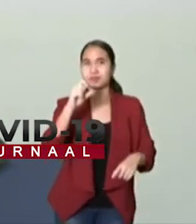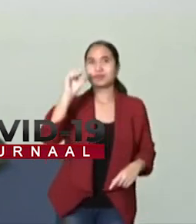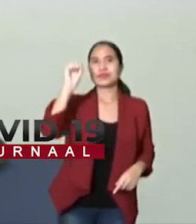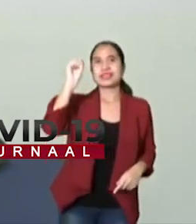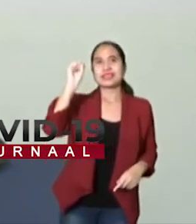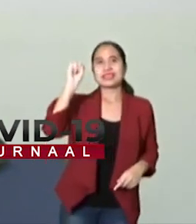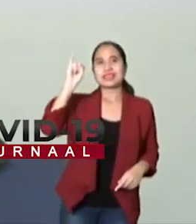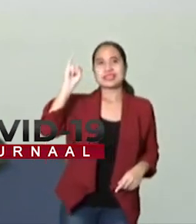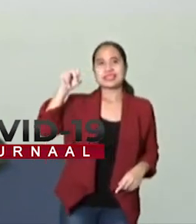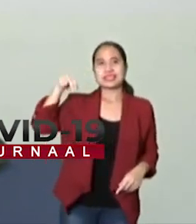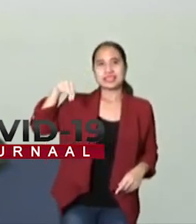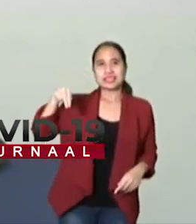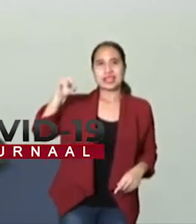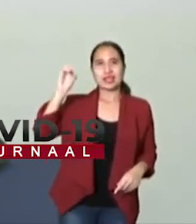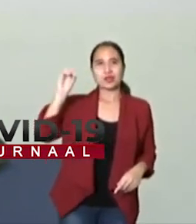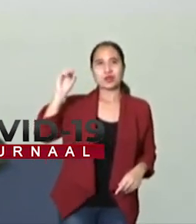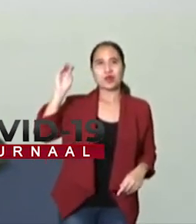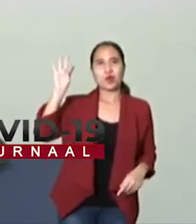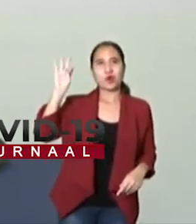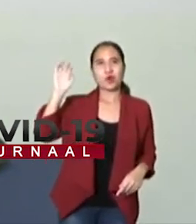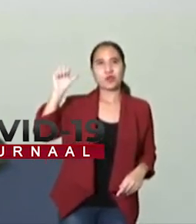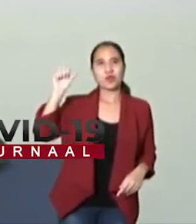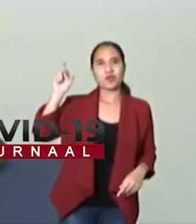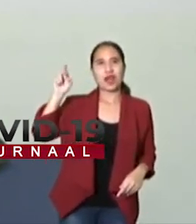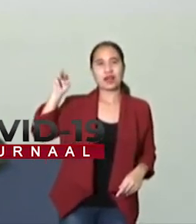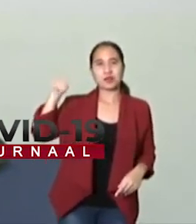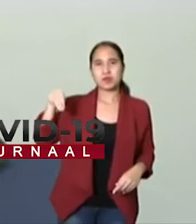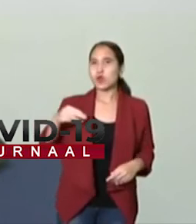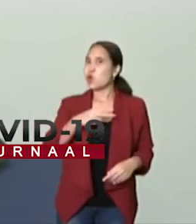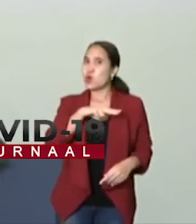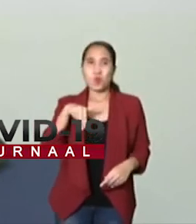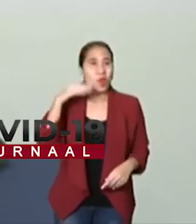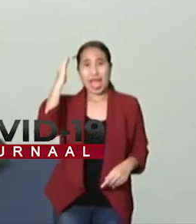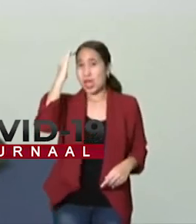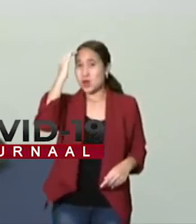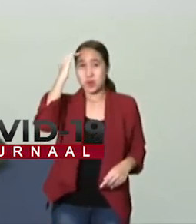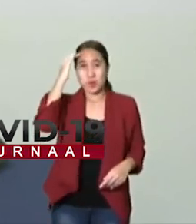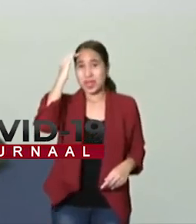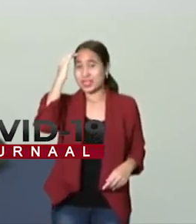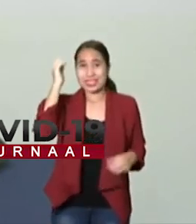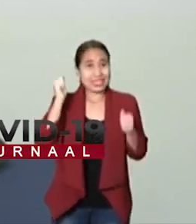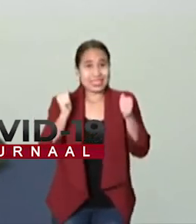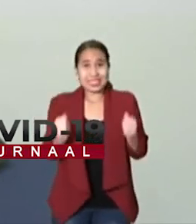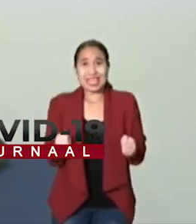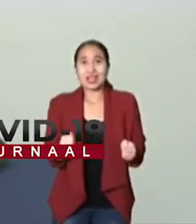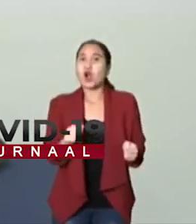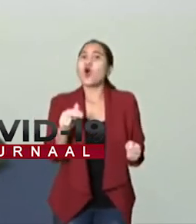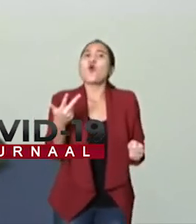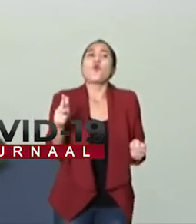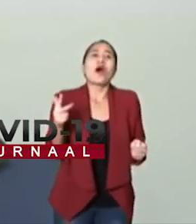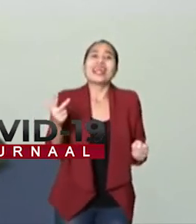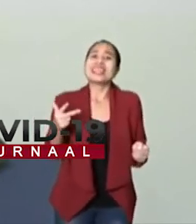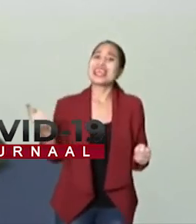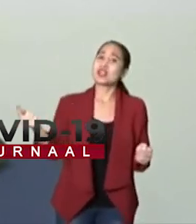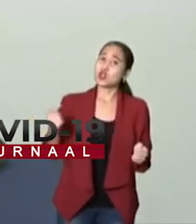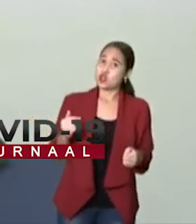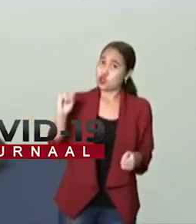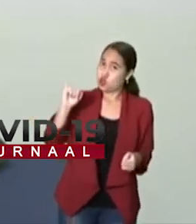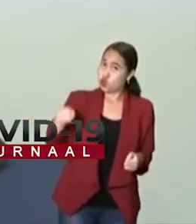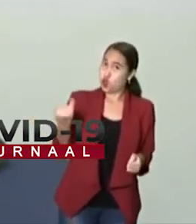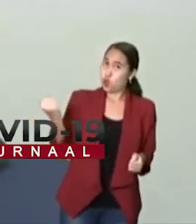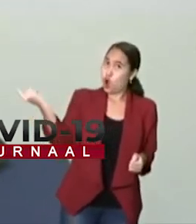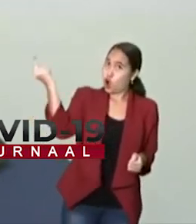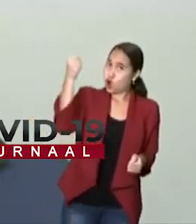senteki Pfizer, maar uno de zeker if en otenga ikon. Dus no de one of